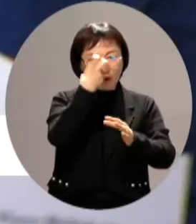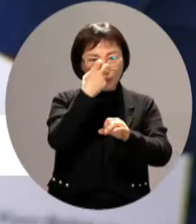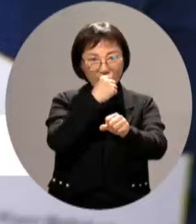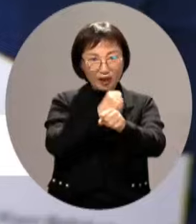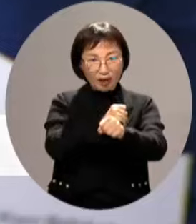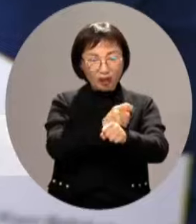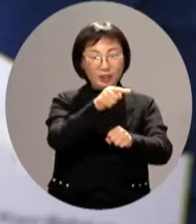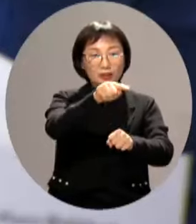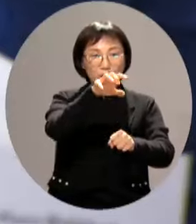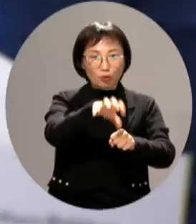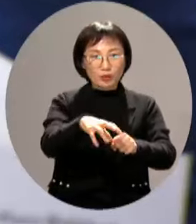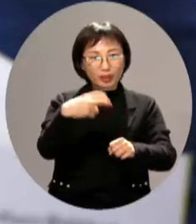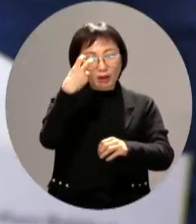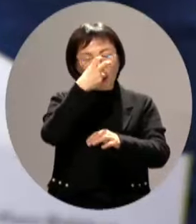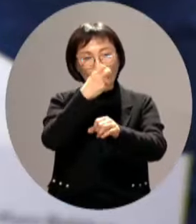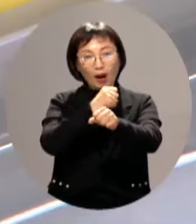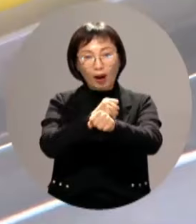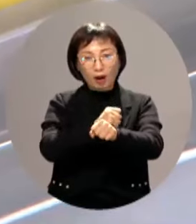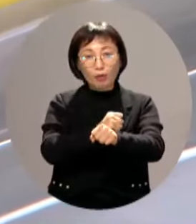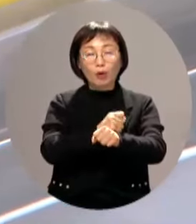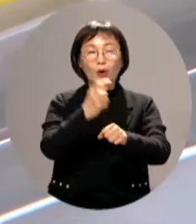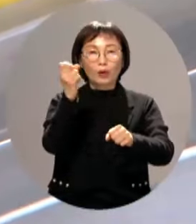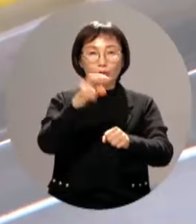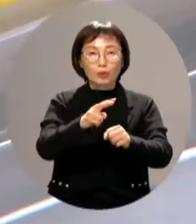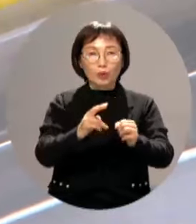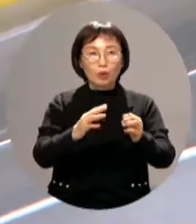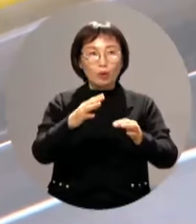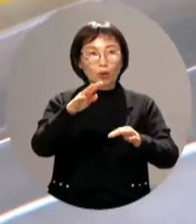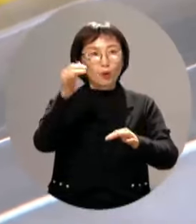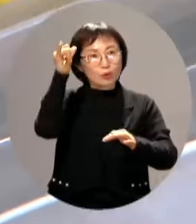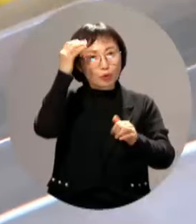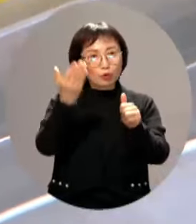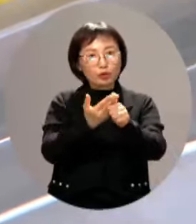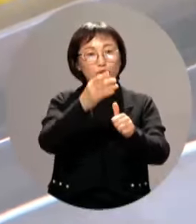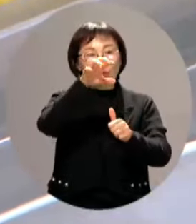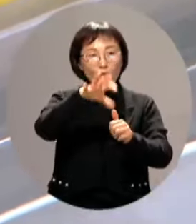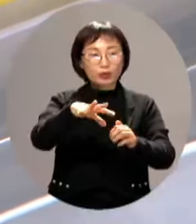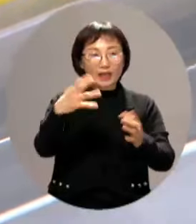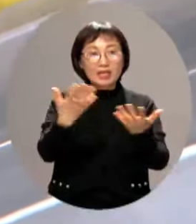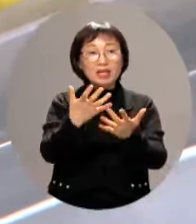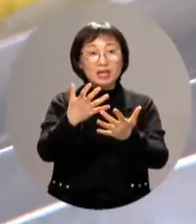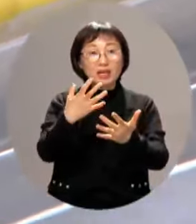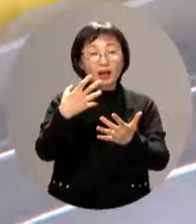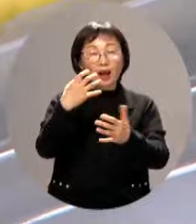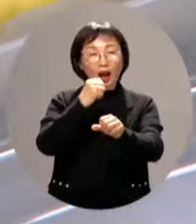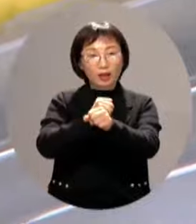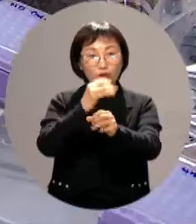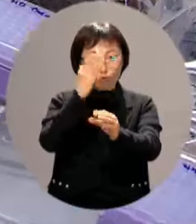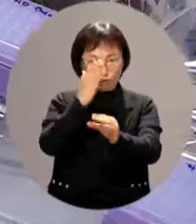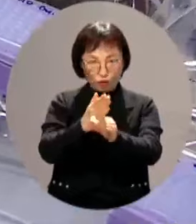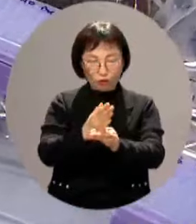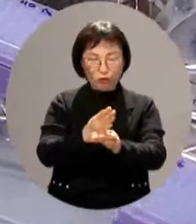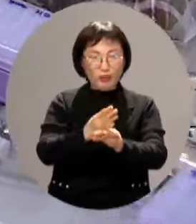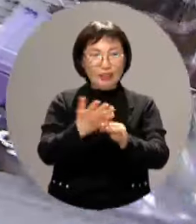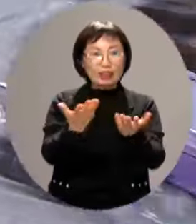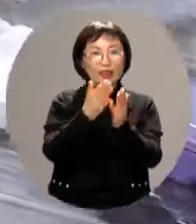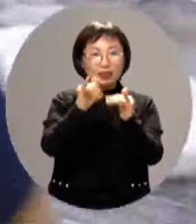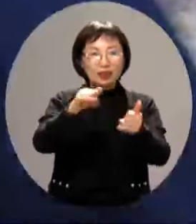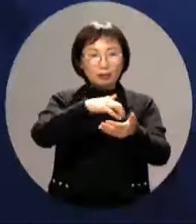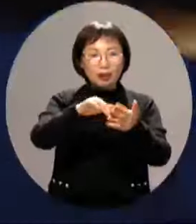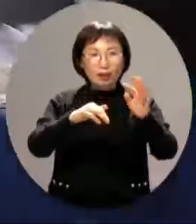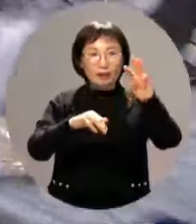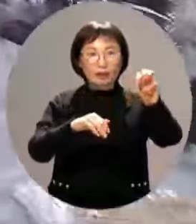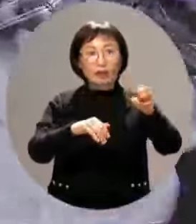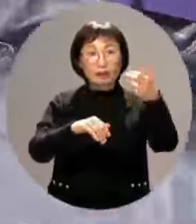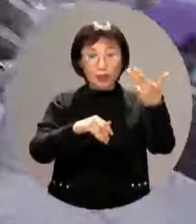도축장 9곳의 위생검사와 축산식품검사 등의 업무를 하고 있습니다. 정원이 37명인데 최근